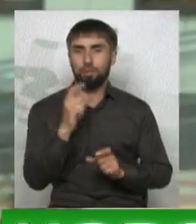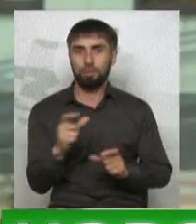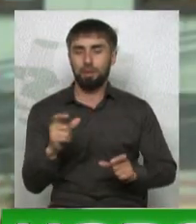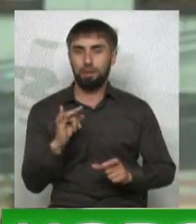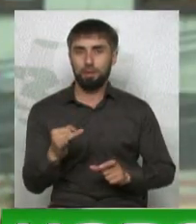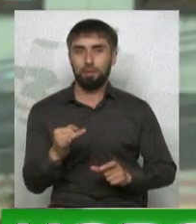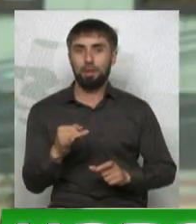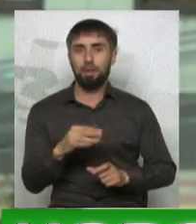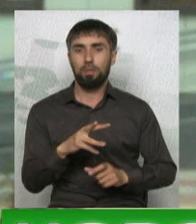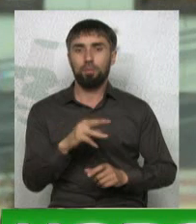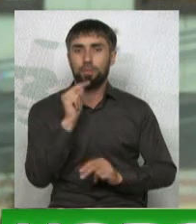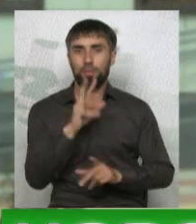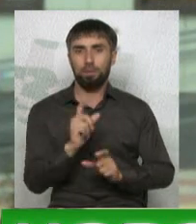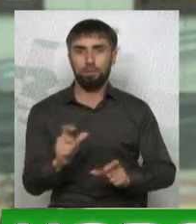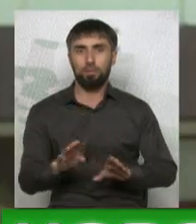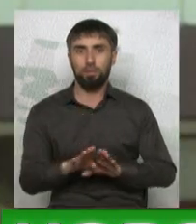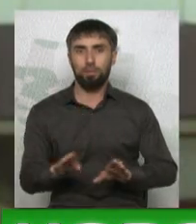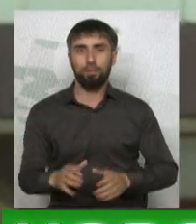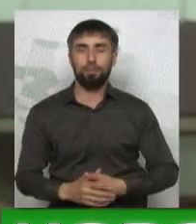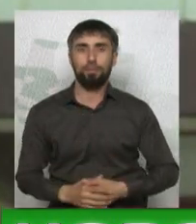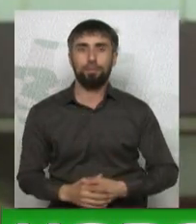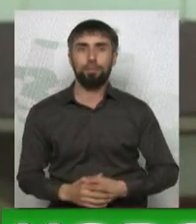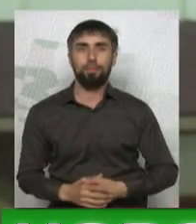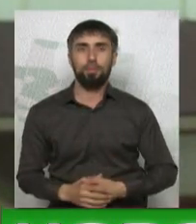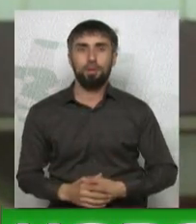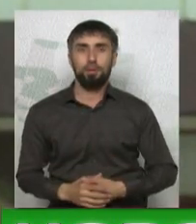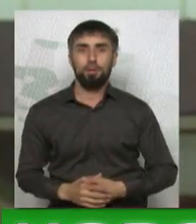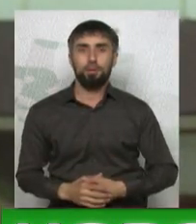в том числе и мирные. Зелимхан Кылоев, Джамал Султыгов, Новости 24.